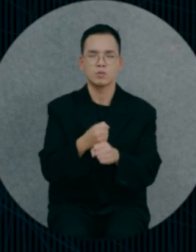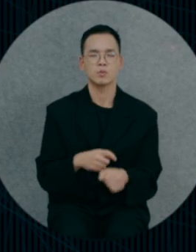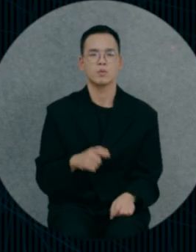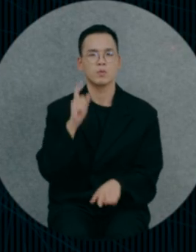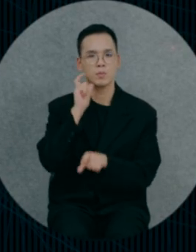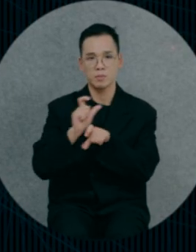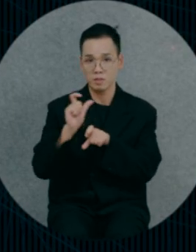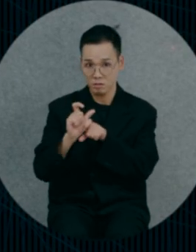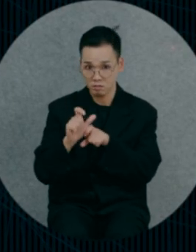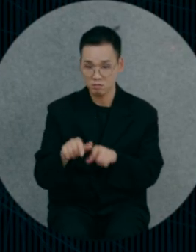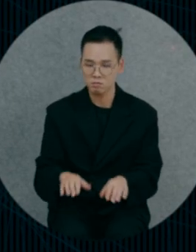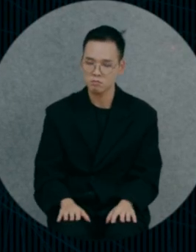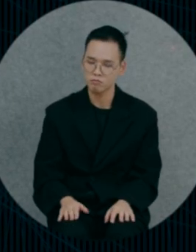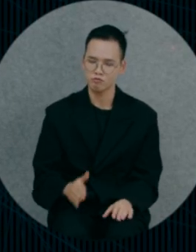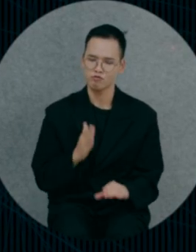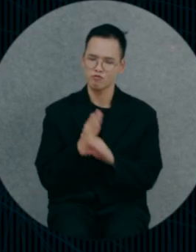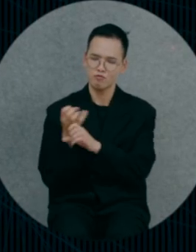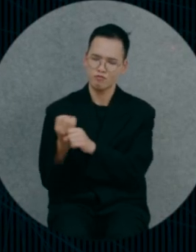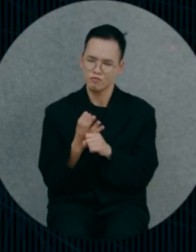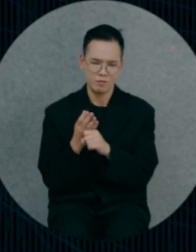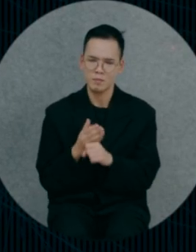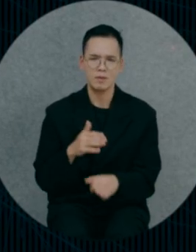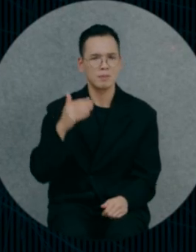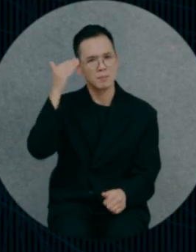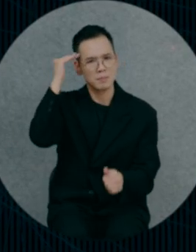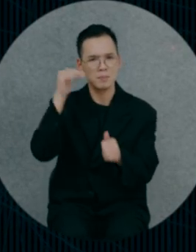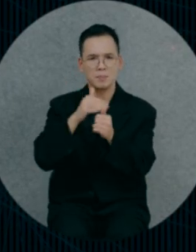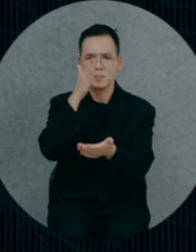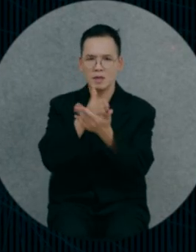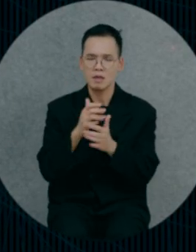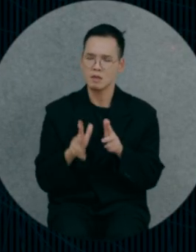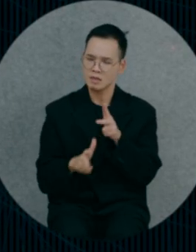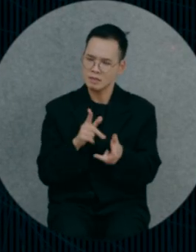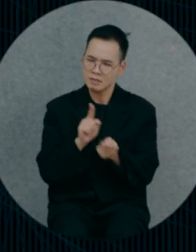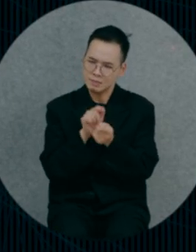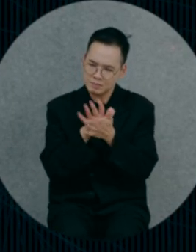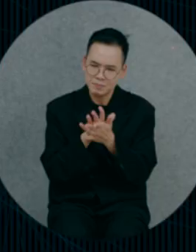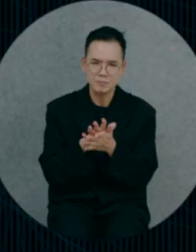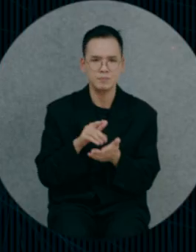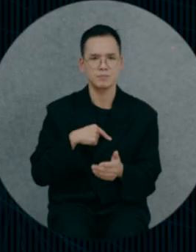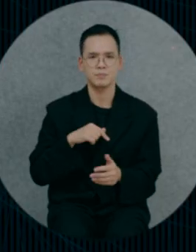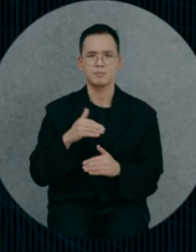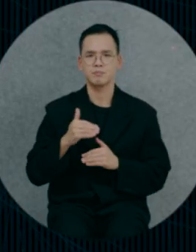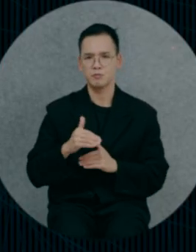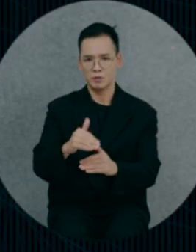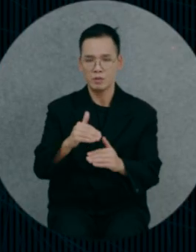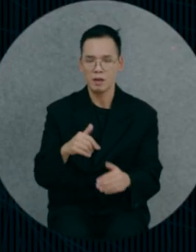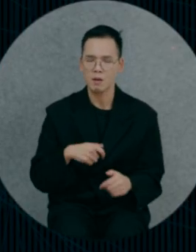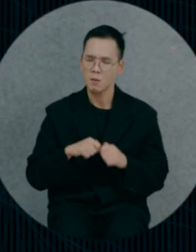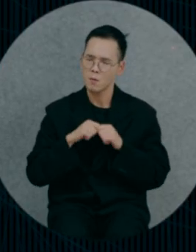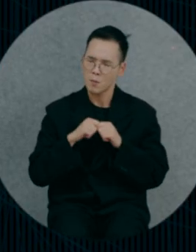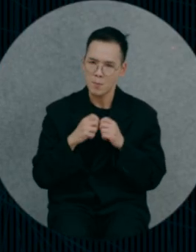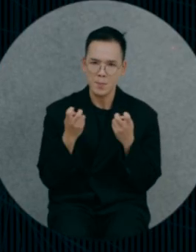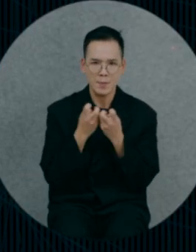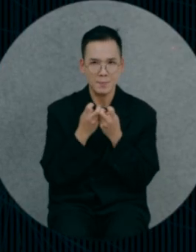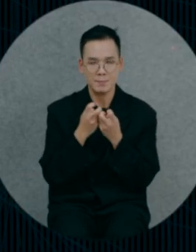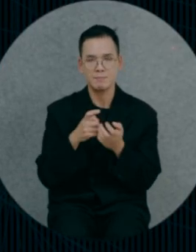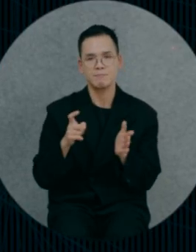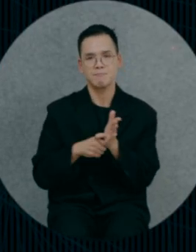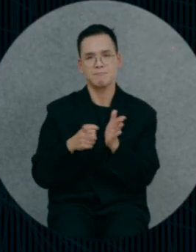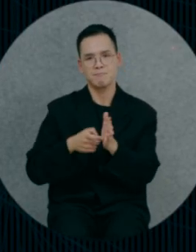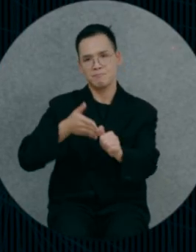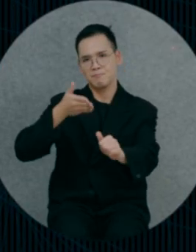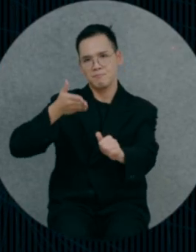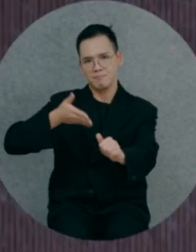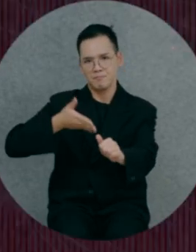운영 과정에 중개업자의 개입을 배제하고 사업의 직접 수행을 위한 인력 보강 등 구체적 방안 마련할 것을